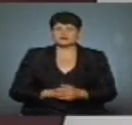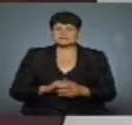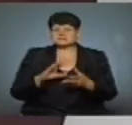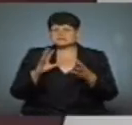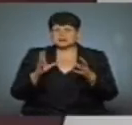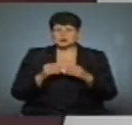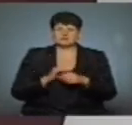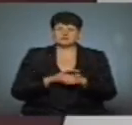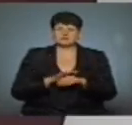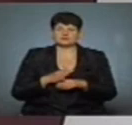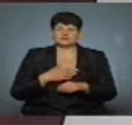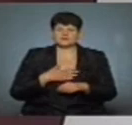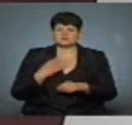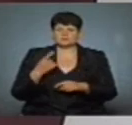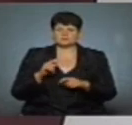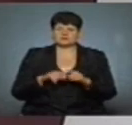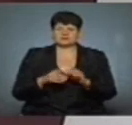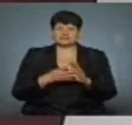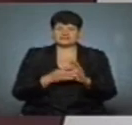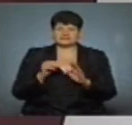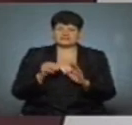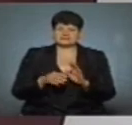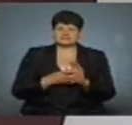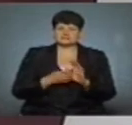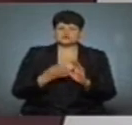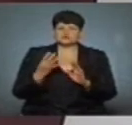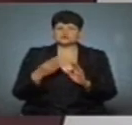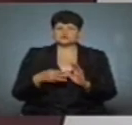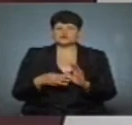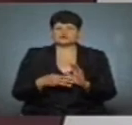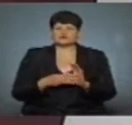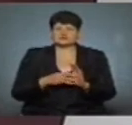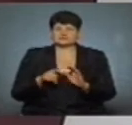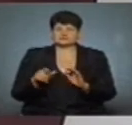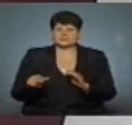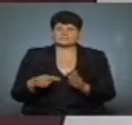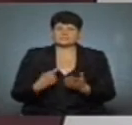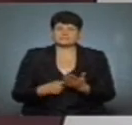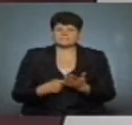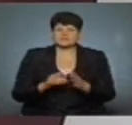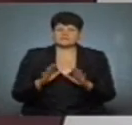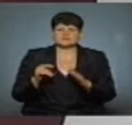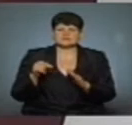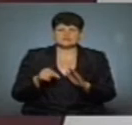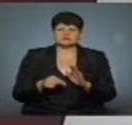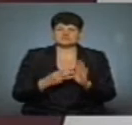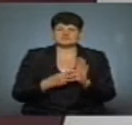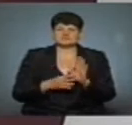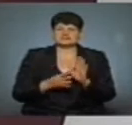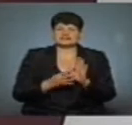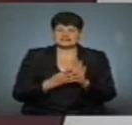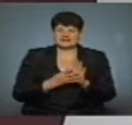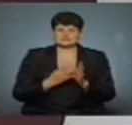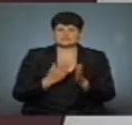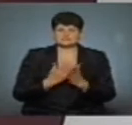Загалом на коронавірус у нашій області обстежили 9948 осіб, підтверджених випадків 1089, каже